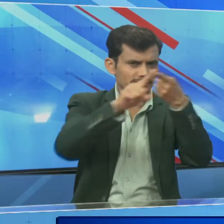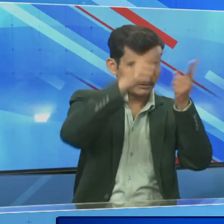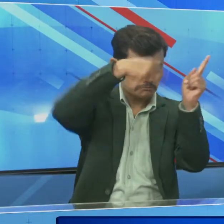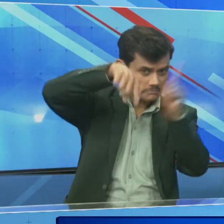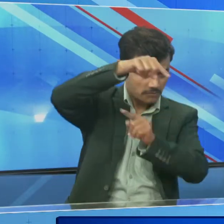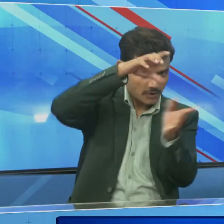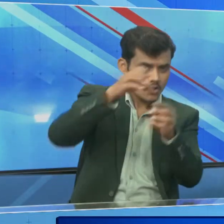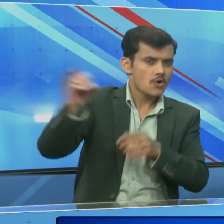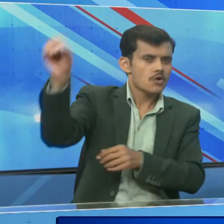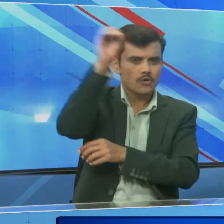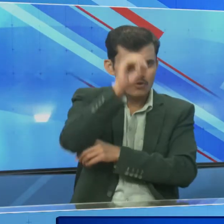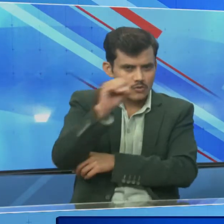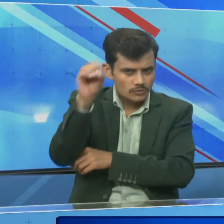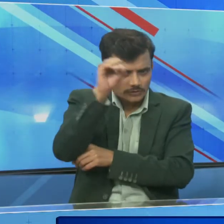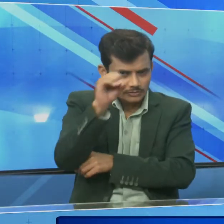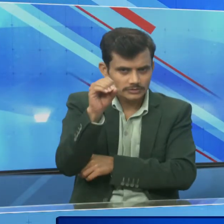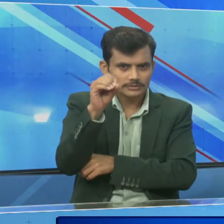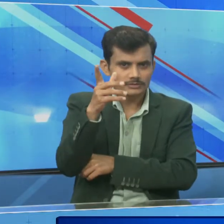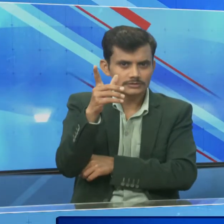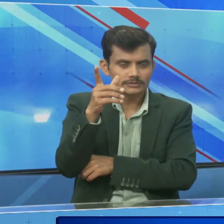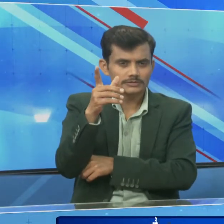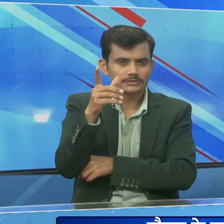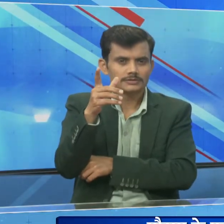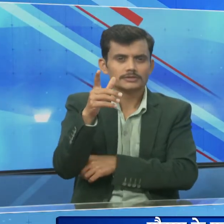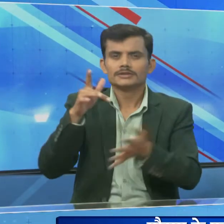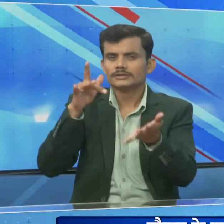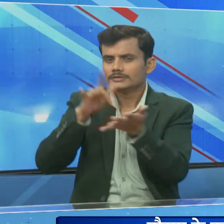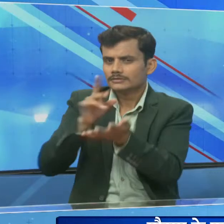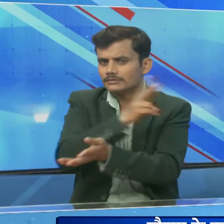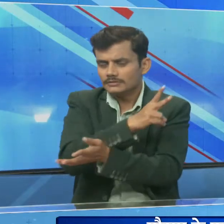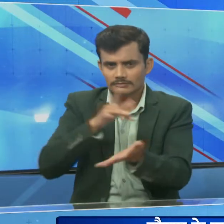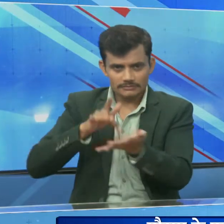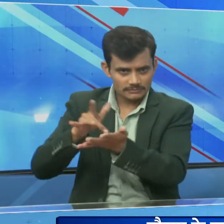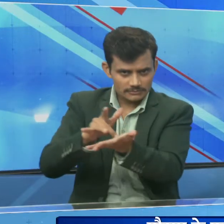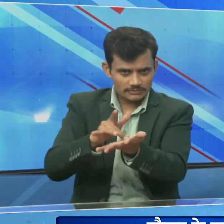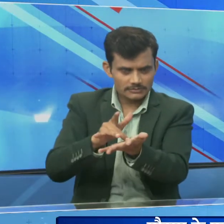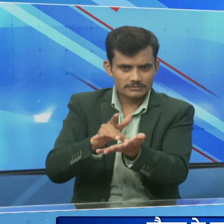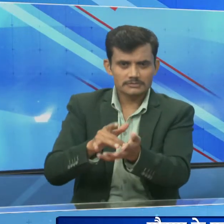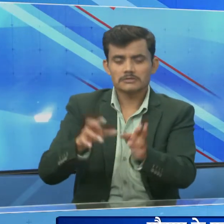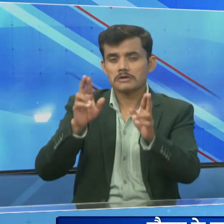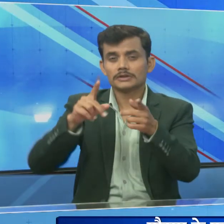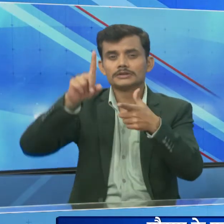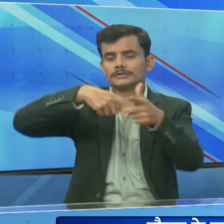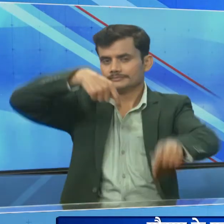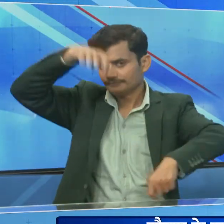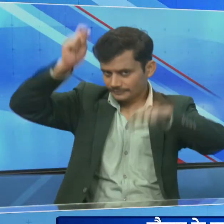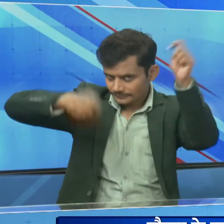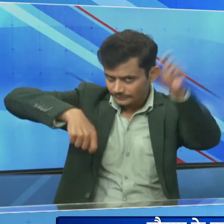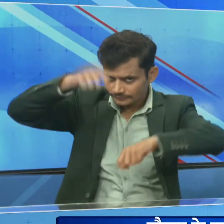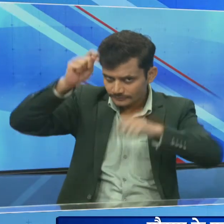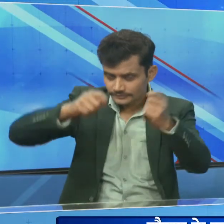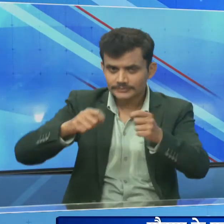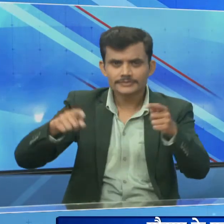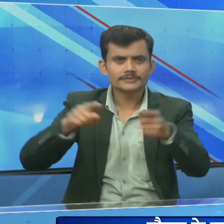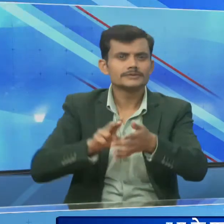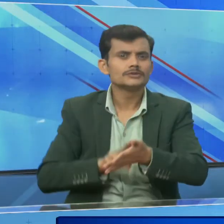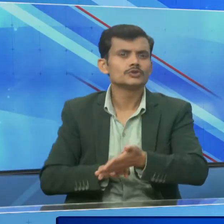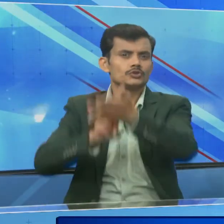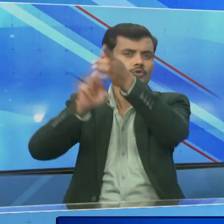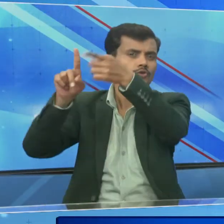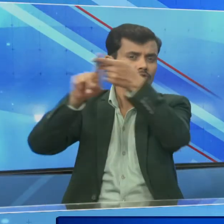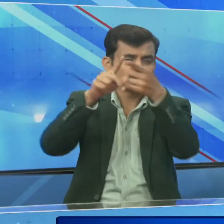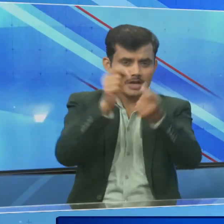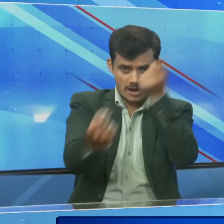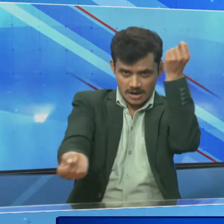कि उड़ीसा और एडजनिंग एरियाज ऑफ वेस्ट बंगाल, झारखंड, और नॉर्थ ईस्टर्न स्टेट्स में